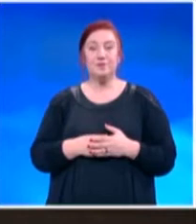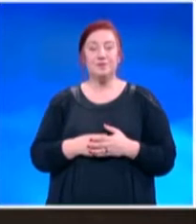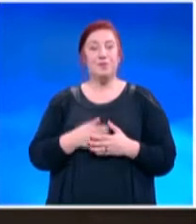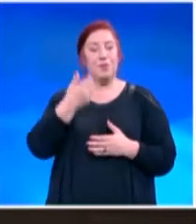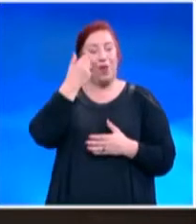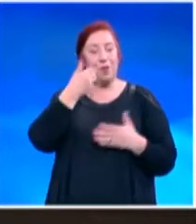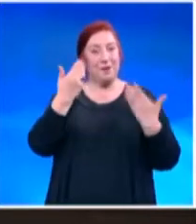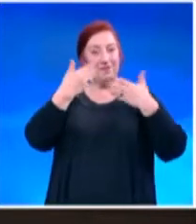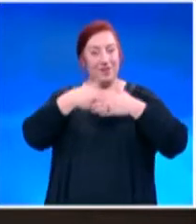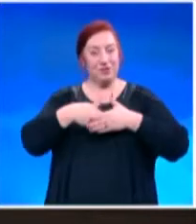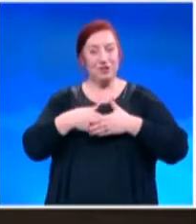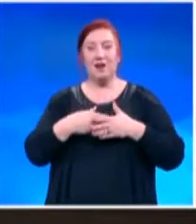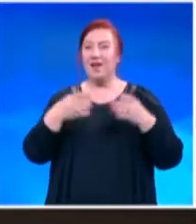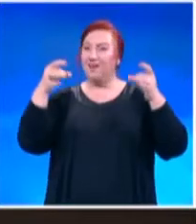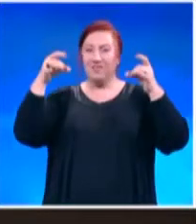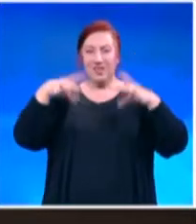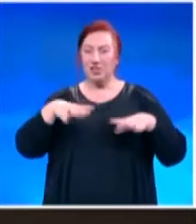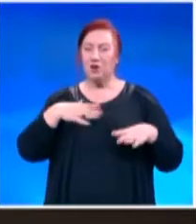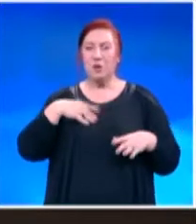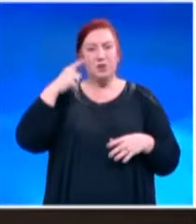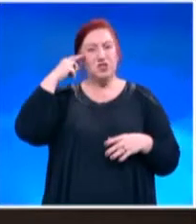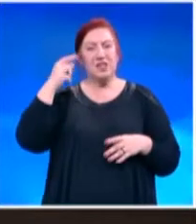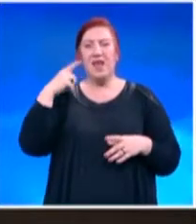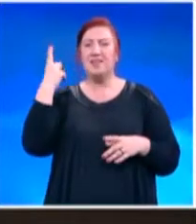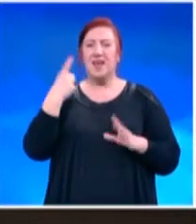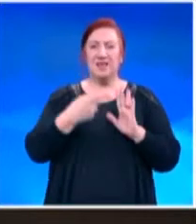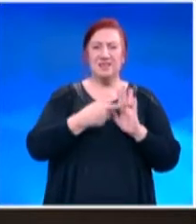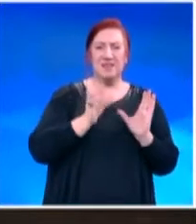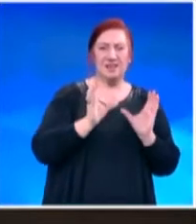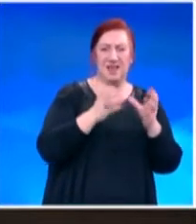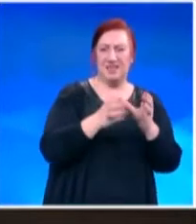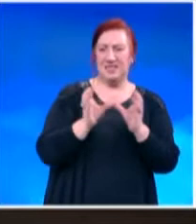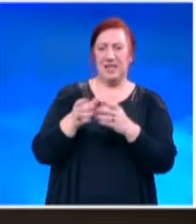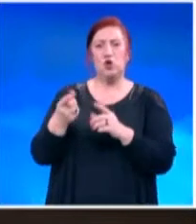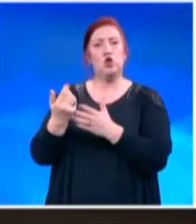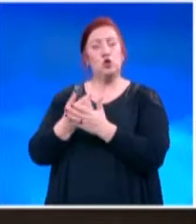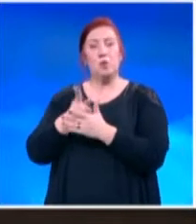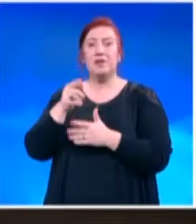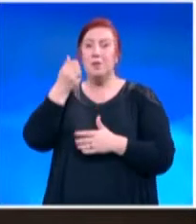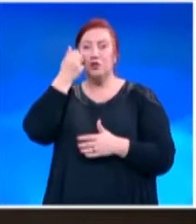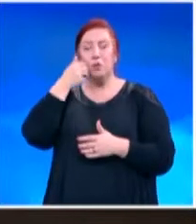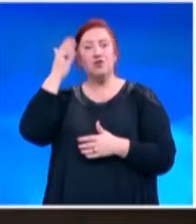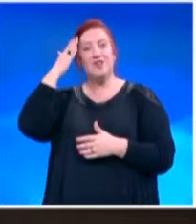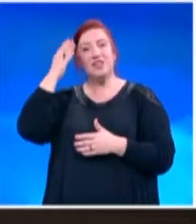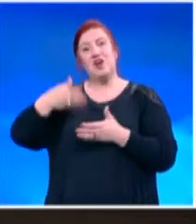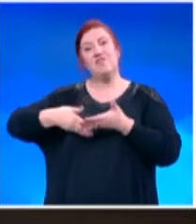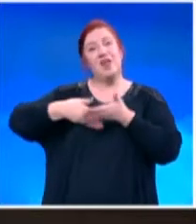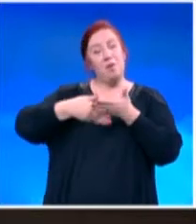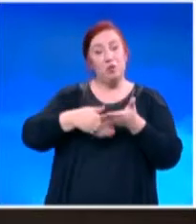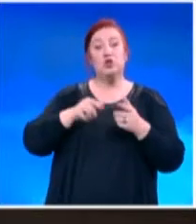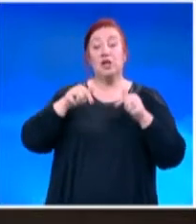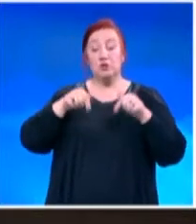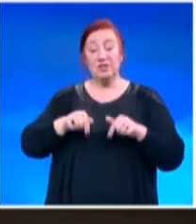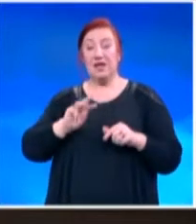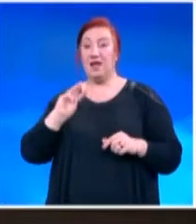Добър вечер! Първоначалната идея беше само най-засегнатите сектори от икономиката да могат да се възползват от държавната помощ. На заседанието